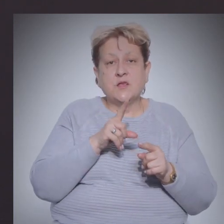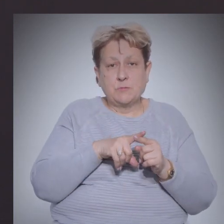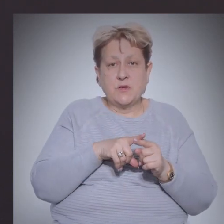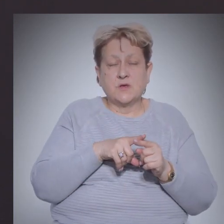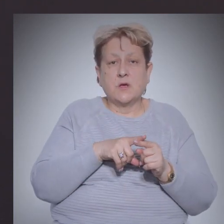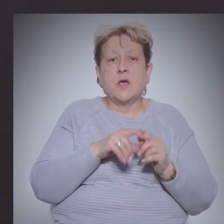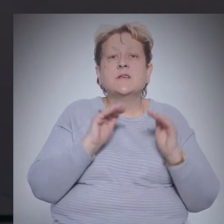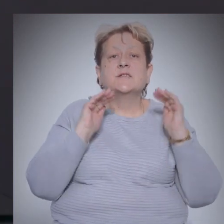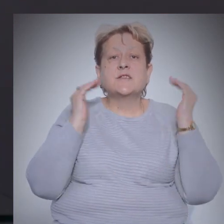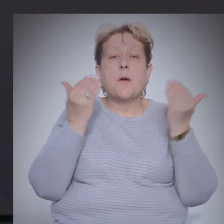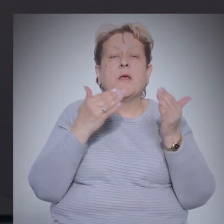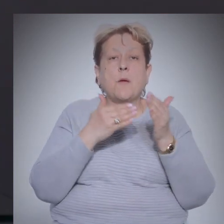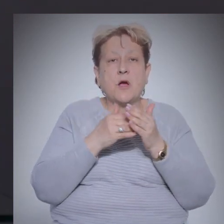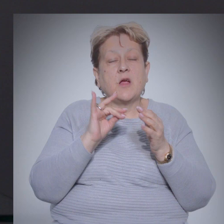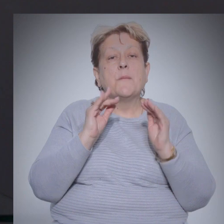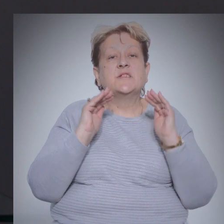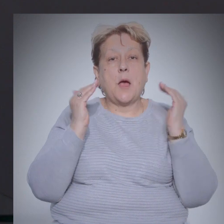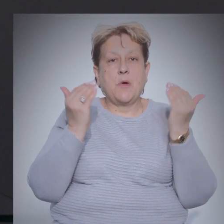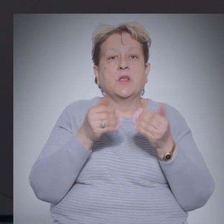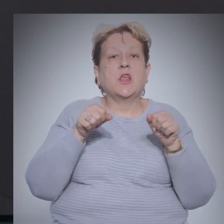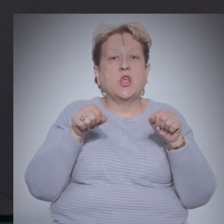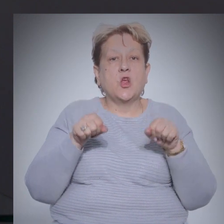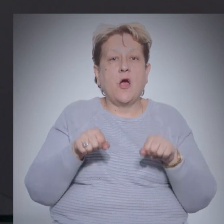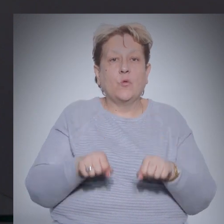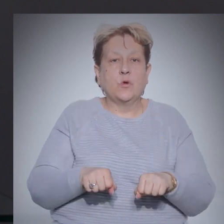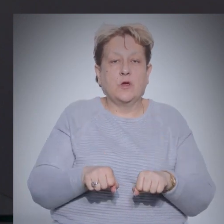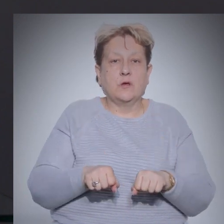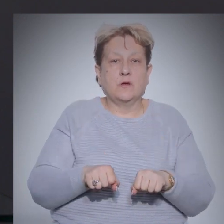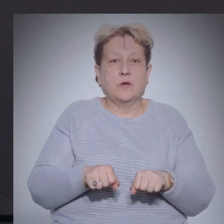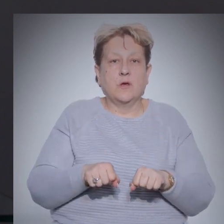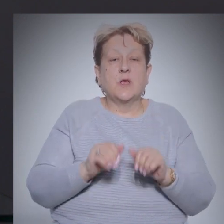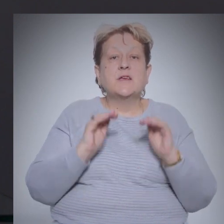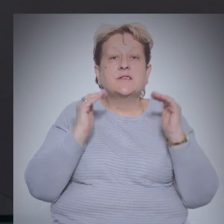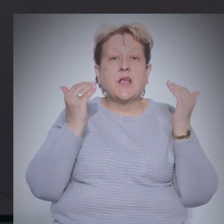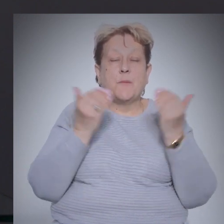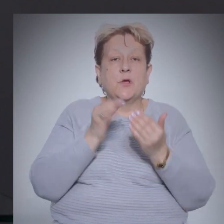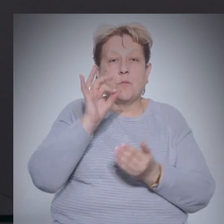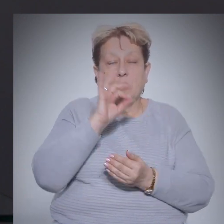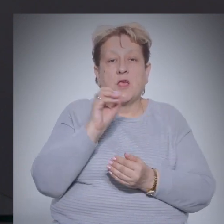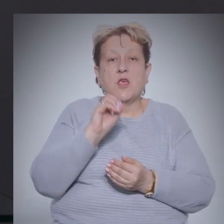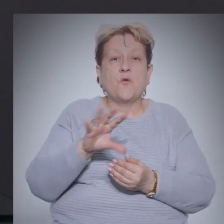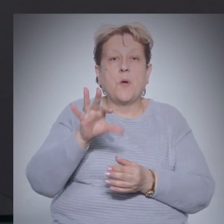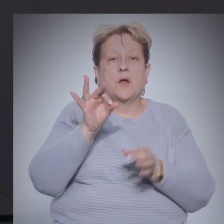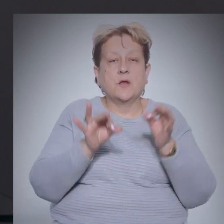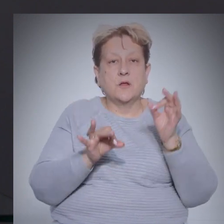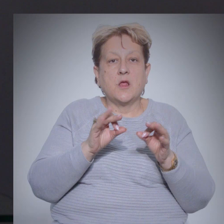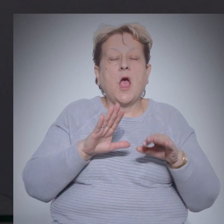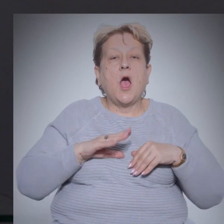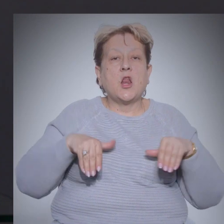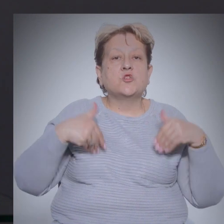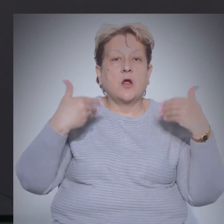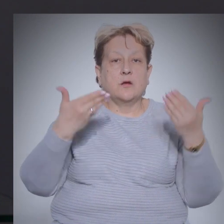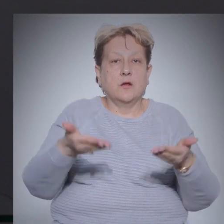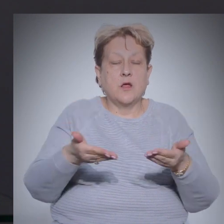Եվ այսպես սամանապակվող կամ սամանապակելի իրավունքների սամանապակման համար եվրոպական